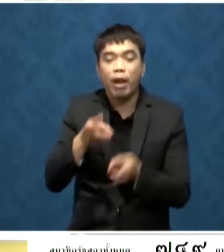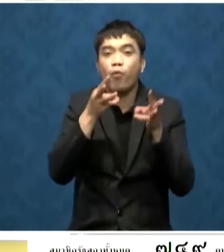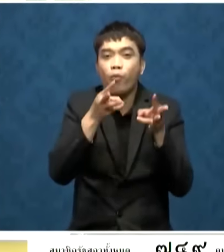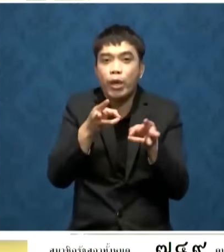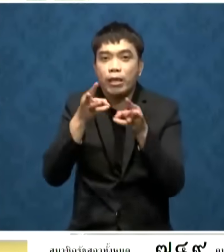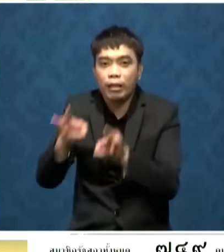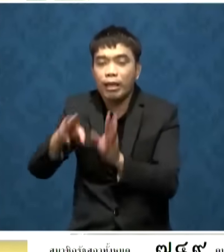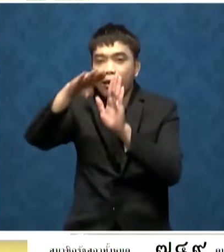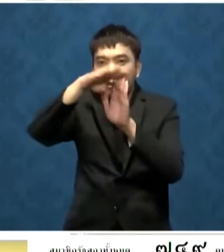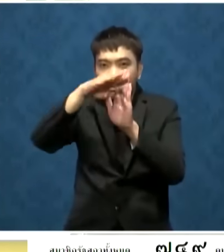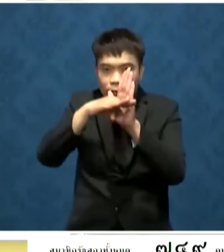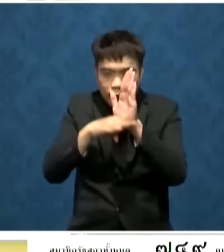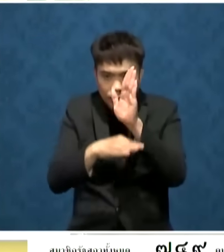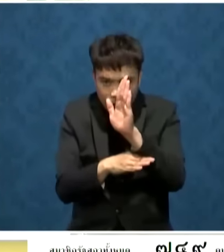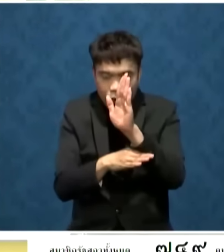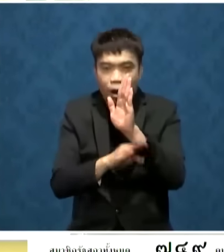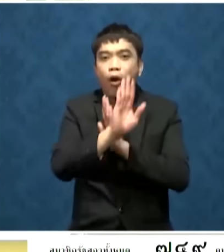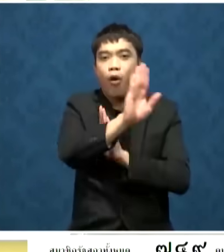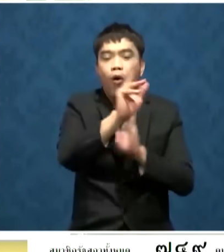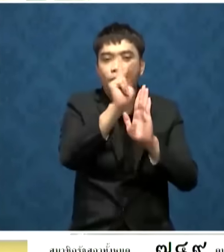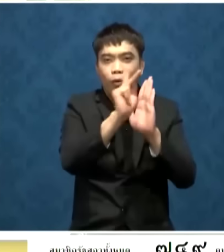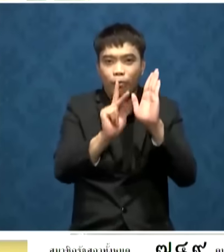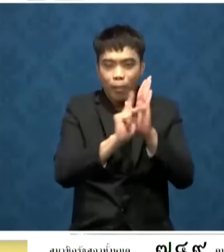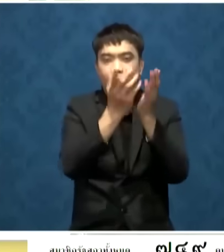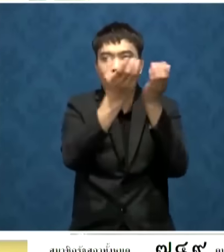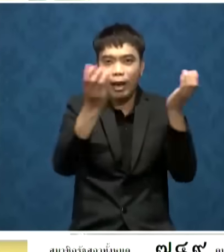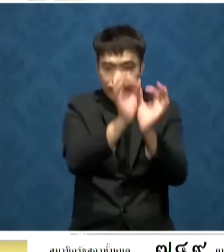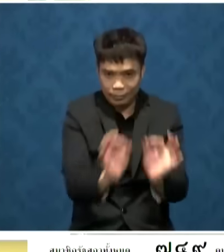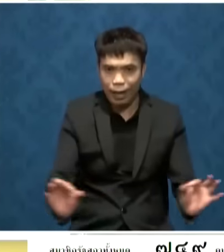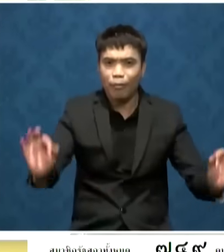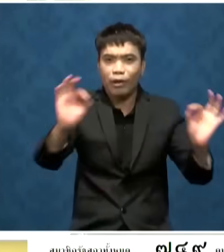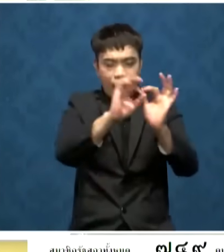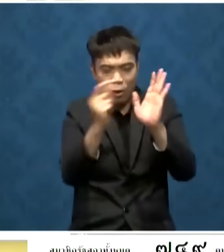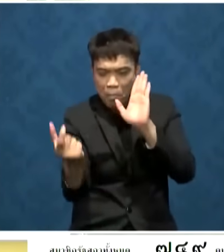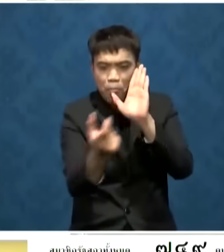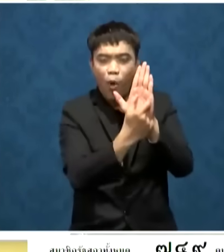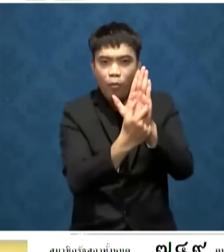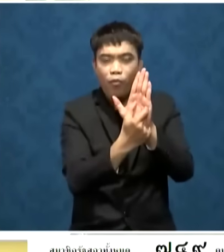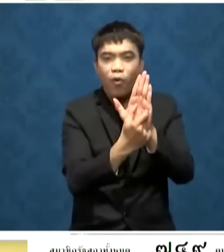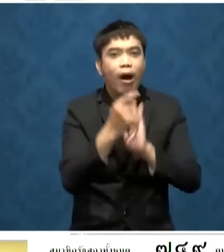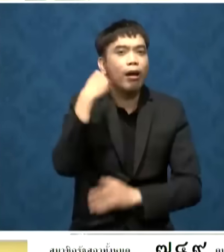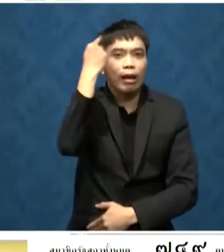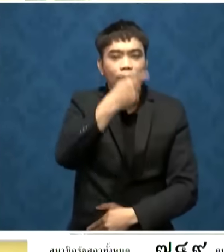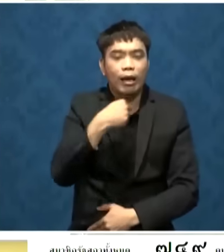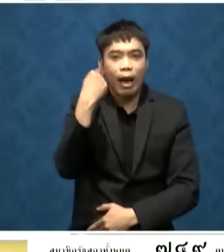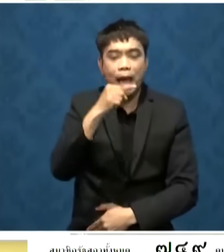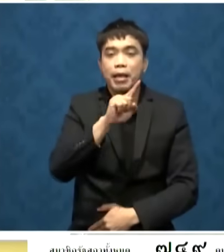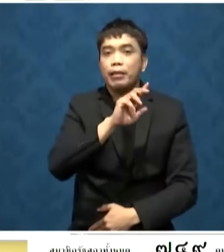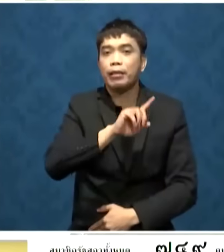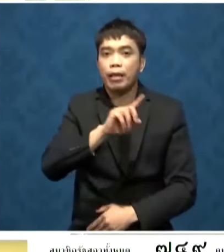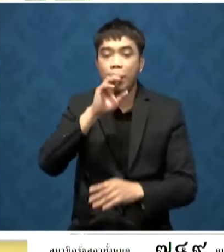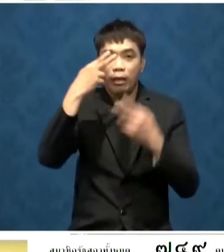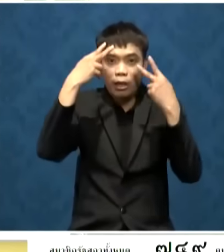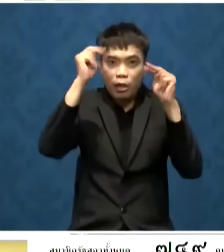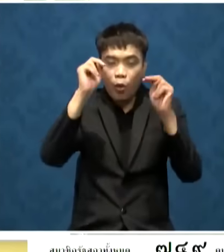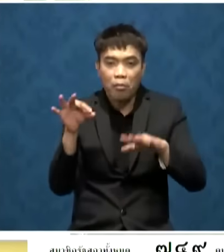หนึ่งที่รัฐธรรมนูญบัญญัติไว้เป็นหลักการสำคัญว่าบุคคลที่จะมาดำรงตำแหน่งเป็นนายก